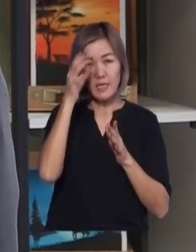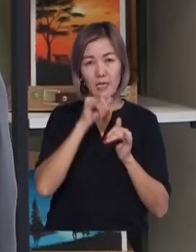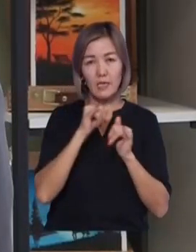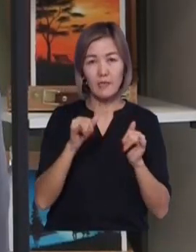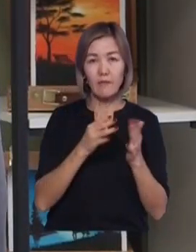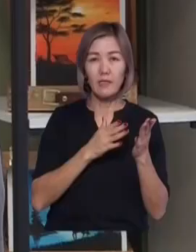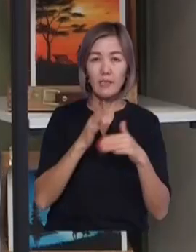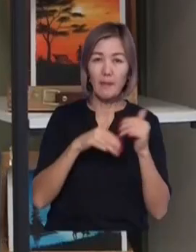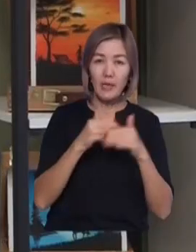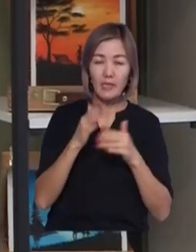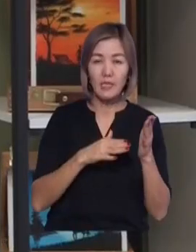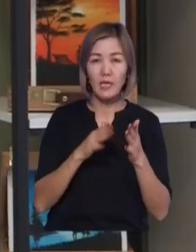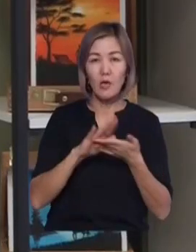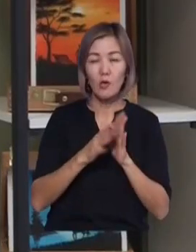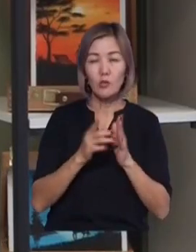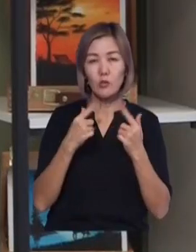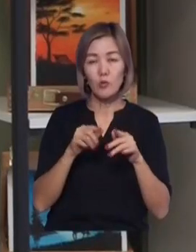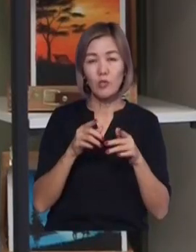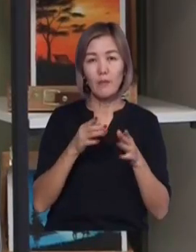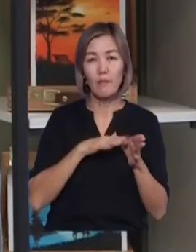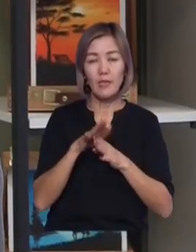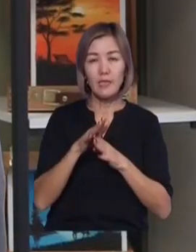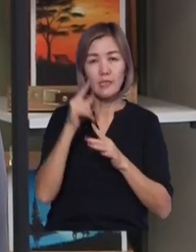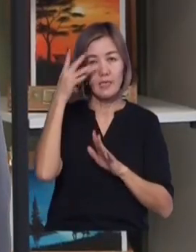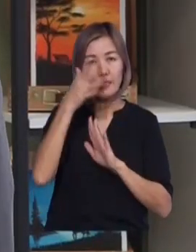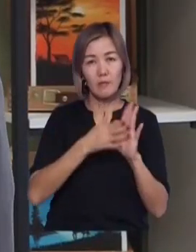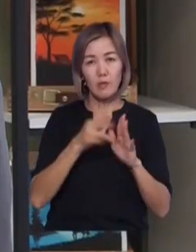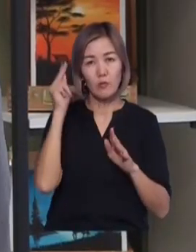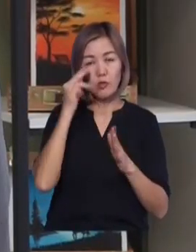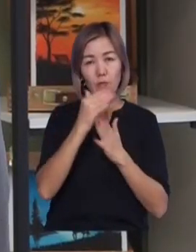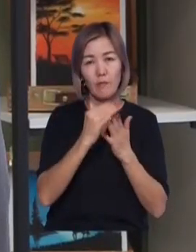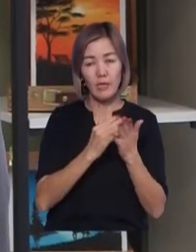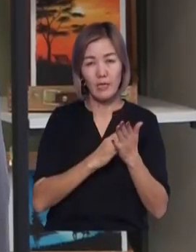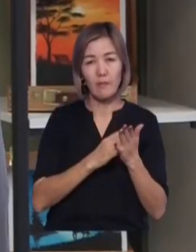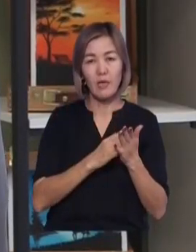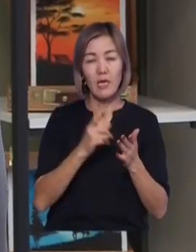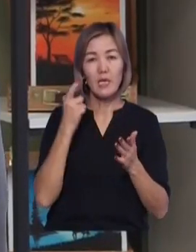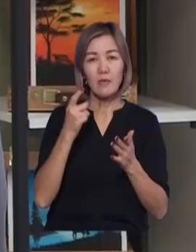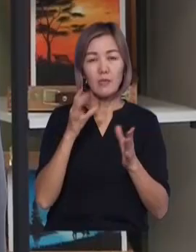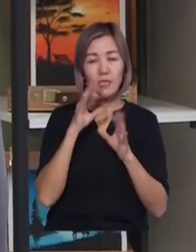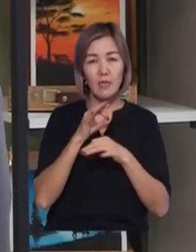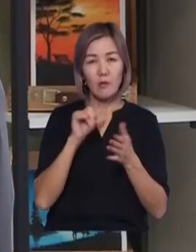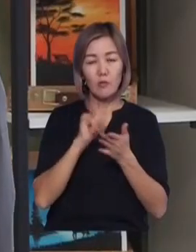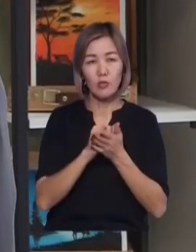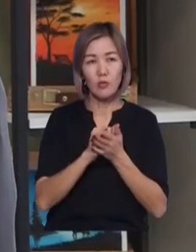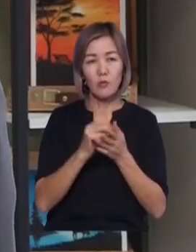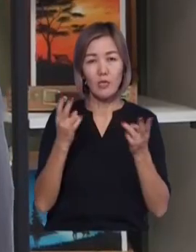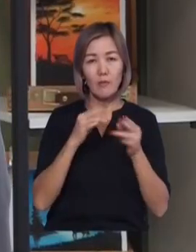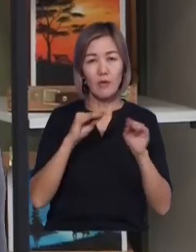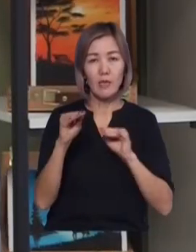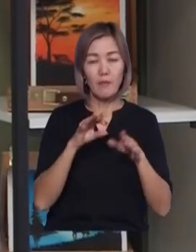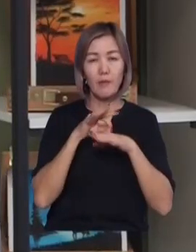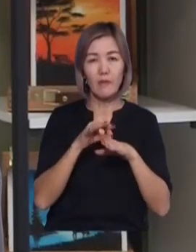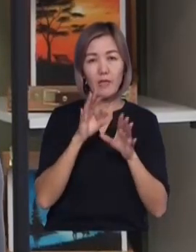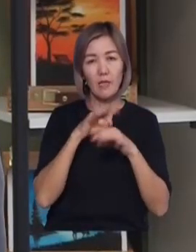их на практике. Здесь созданы все условия для полноценного освоения учебного материала. В химической лаборатории установлены необходимые инструменты для